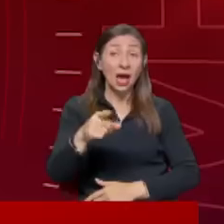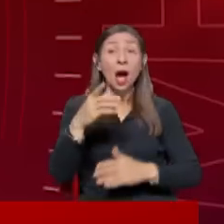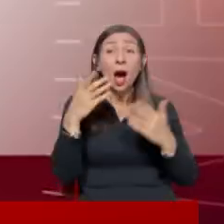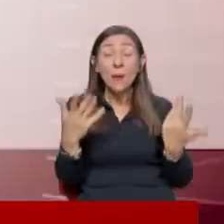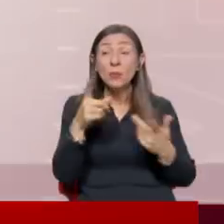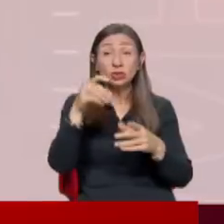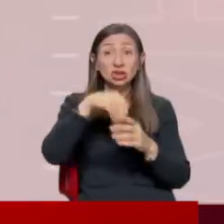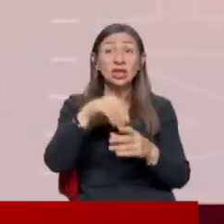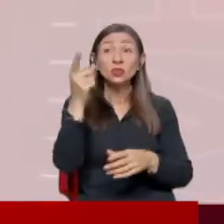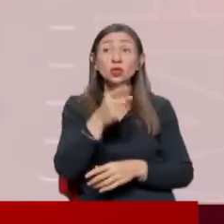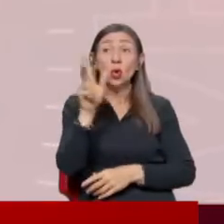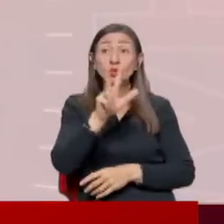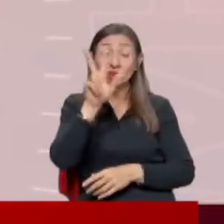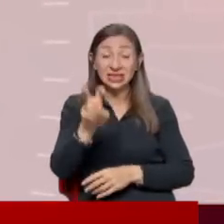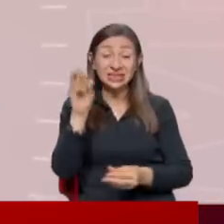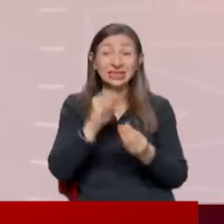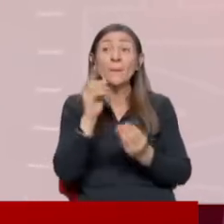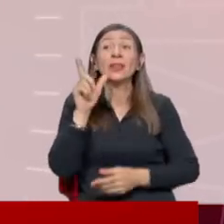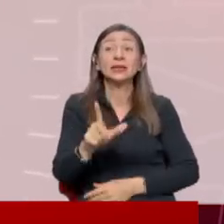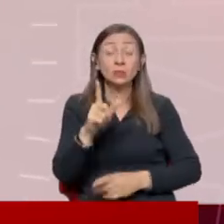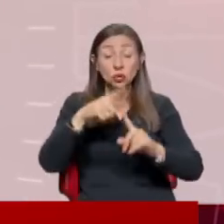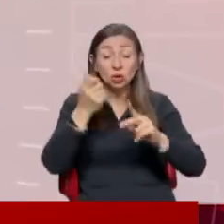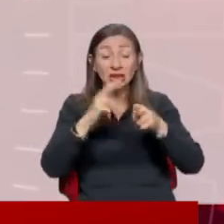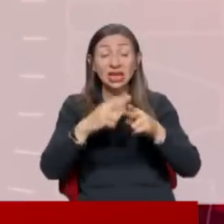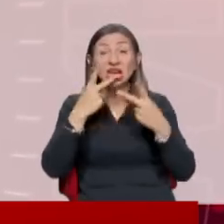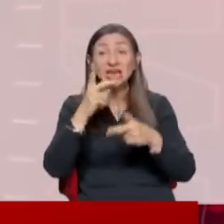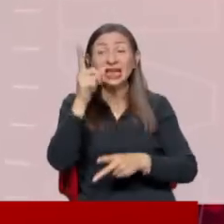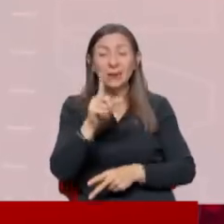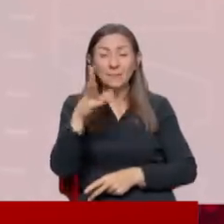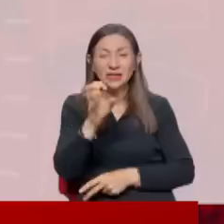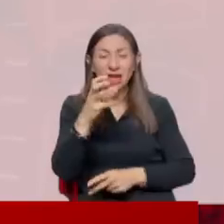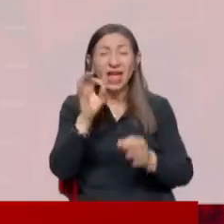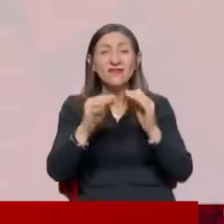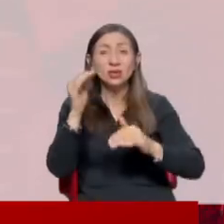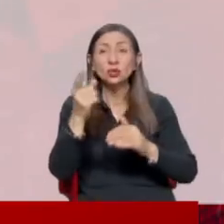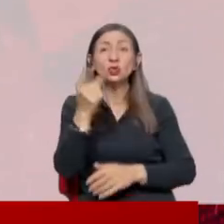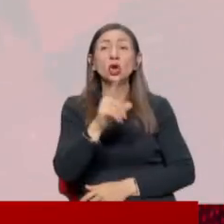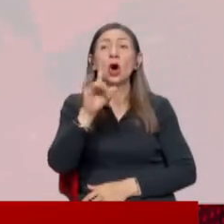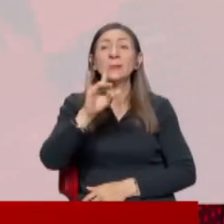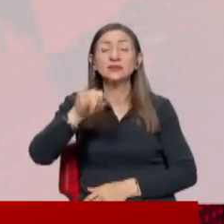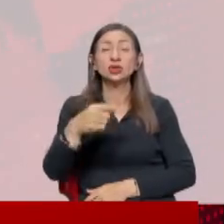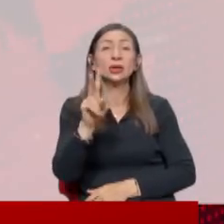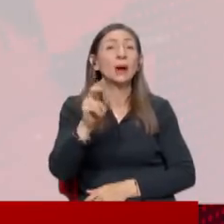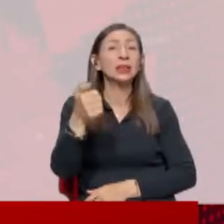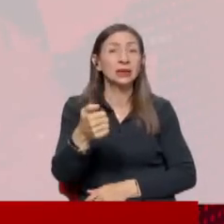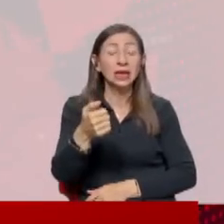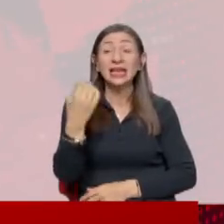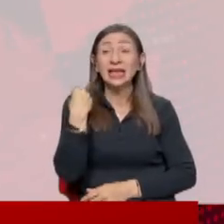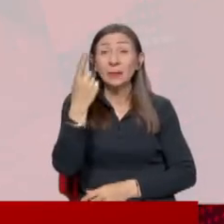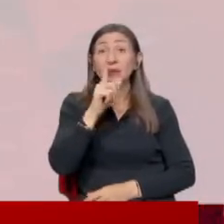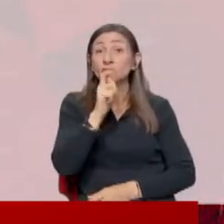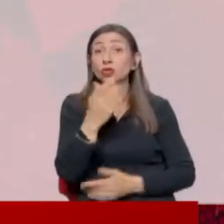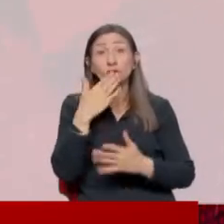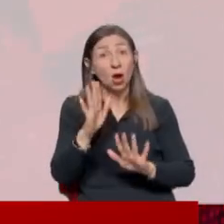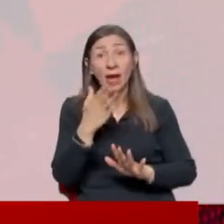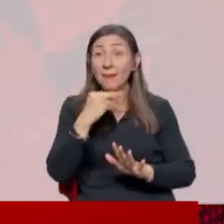Ancak bunun için en az %38 zam gerekiyor. TÜİK'in açıkladığı ilk 5 aylık enflasyon ise %15,26. Yeni bir vaat